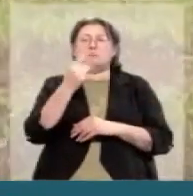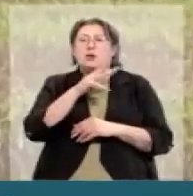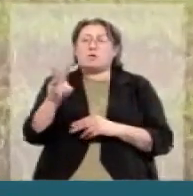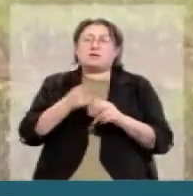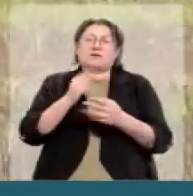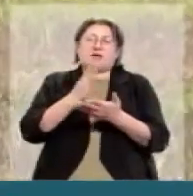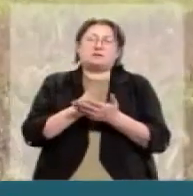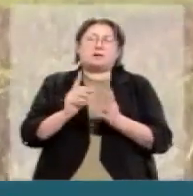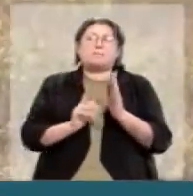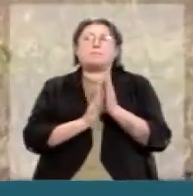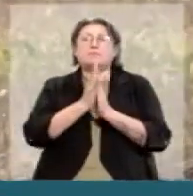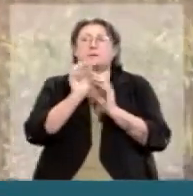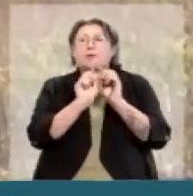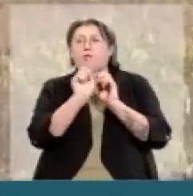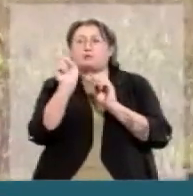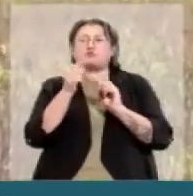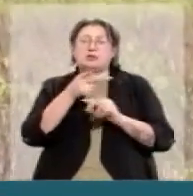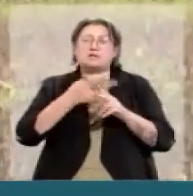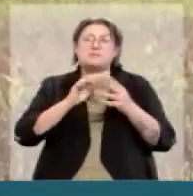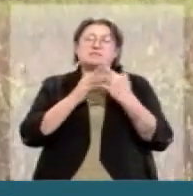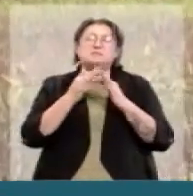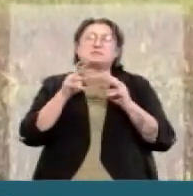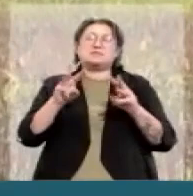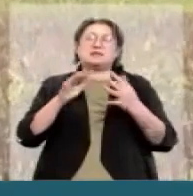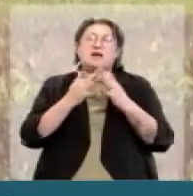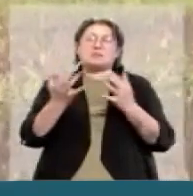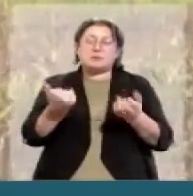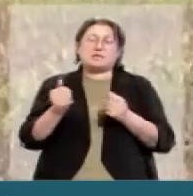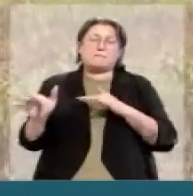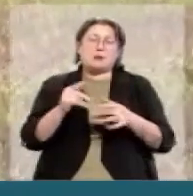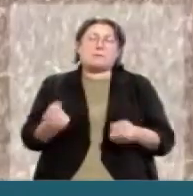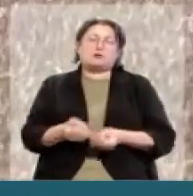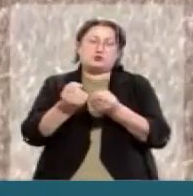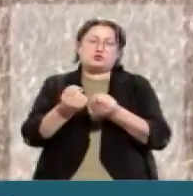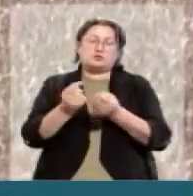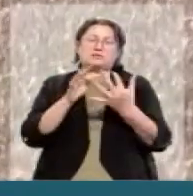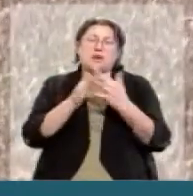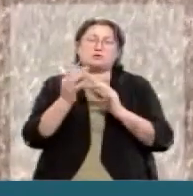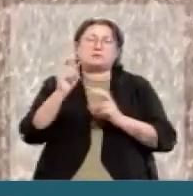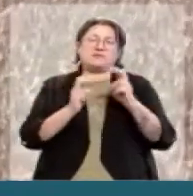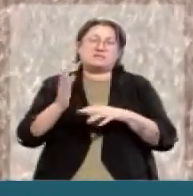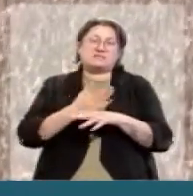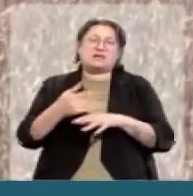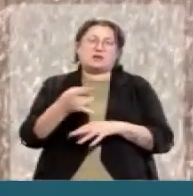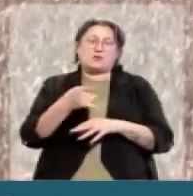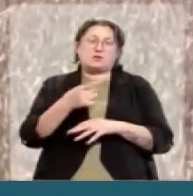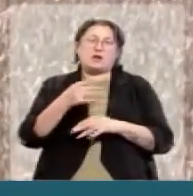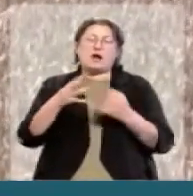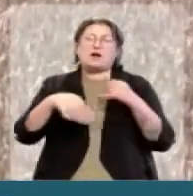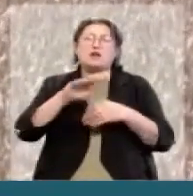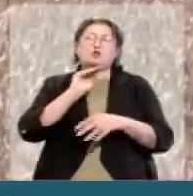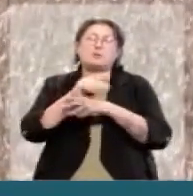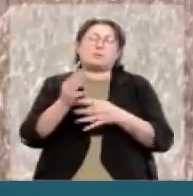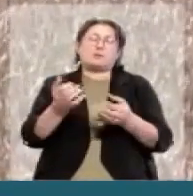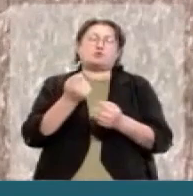миллион является поросшим. Министерством сельского хозяйства и правительством страны приняты меры по поддержке сельхозпроизводителей региона. Аграрий